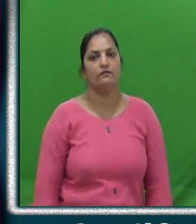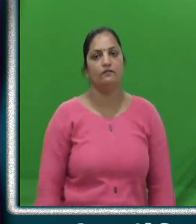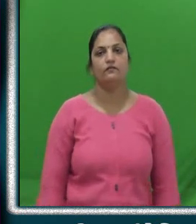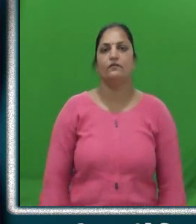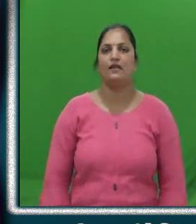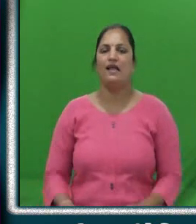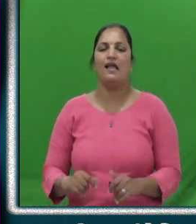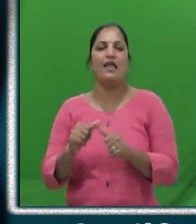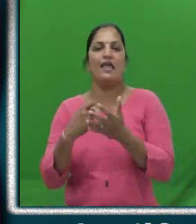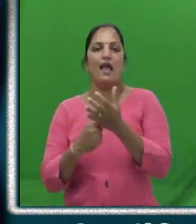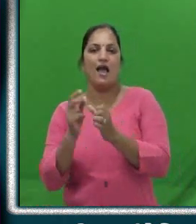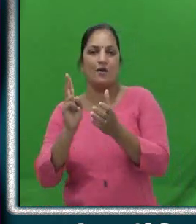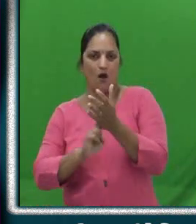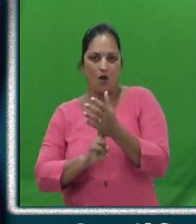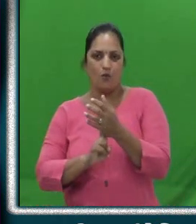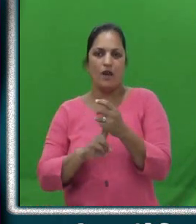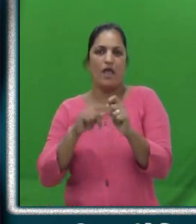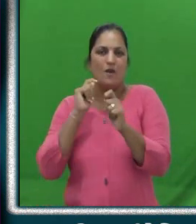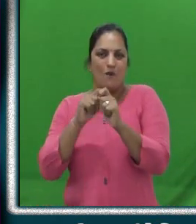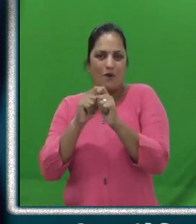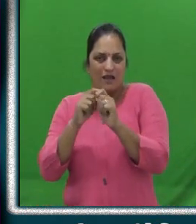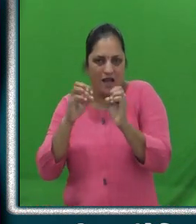डीड अरुण स्टार्ट हिज कैम्पेन।